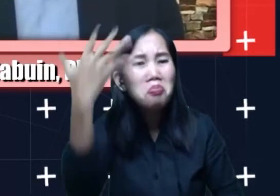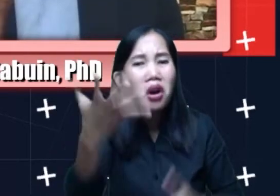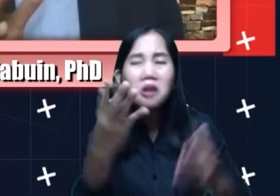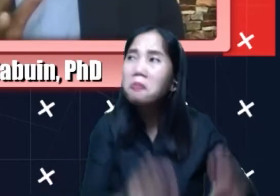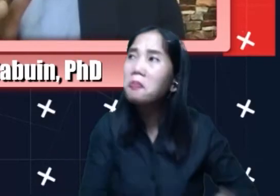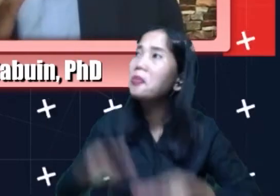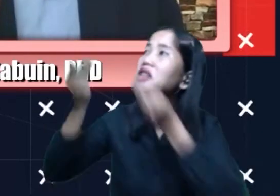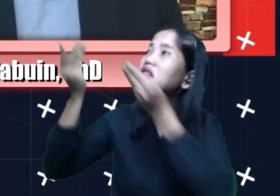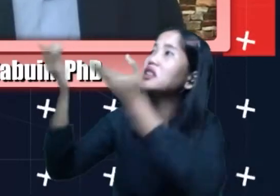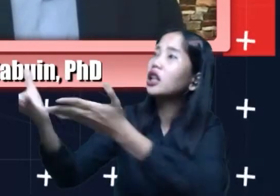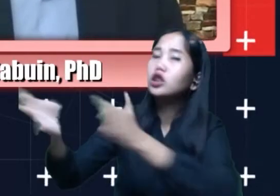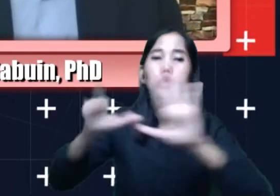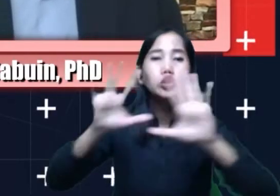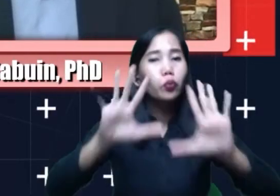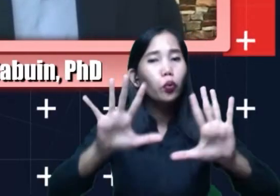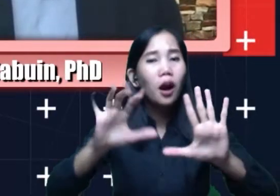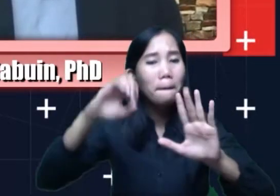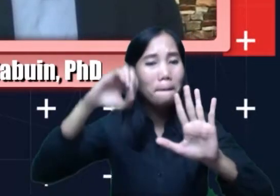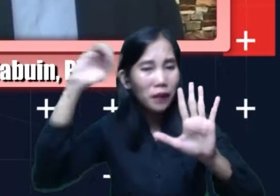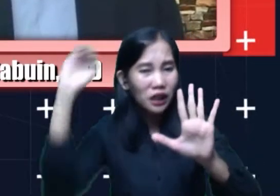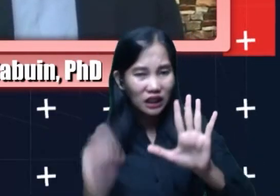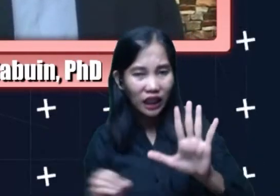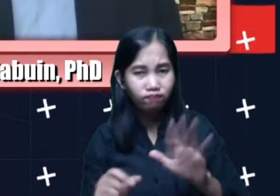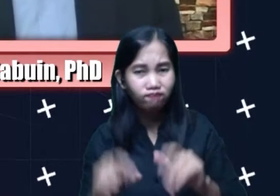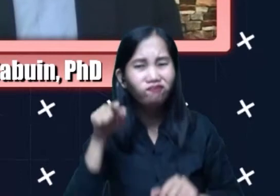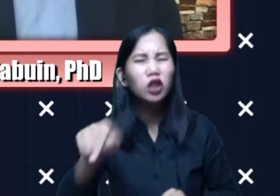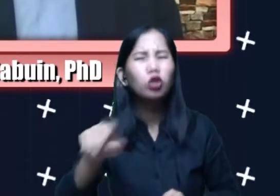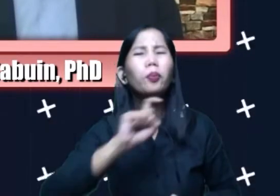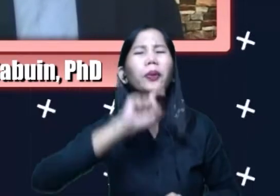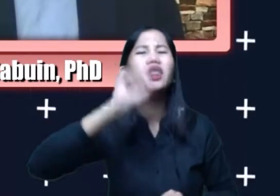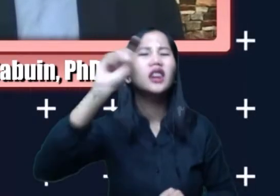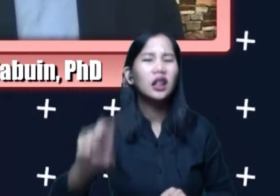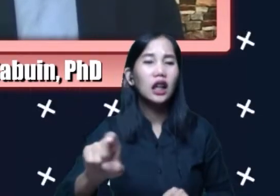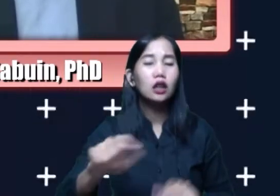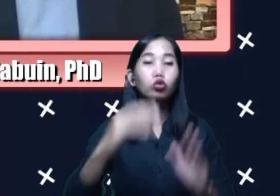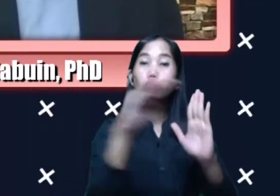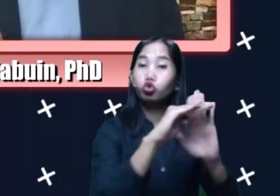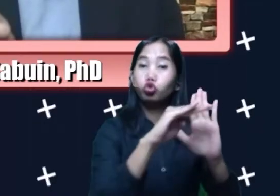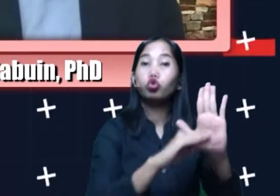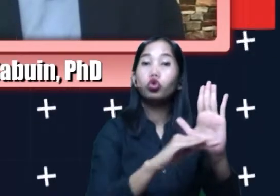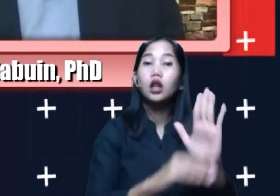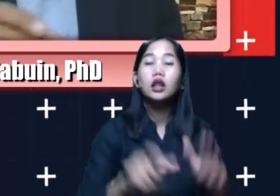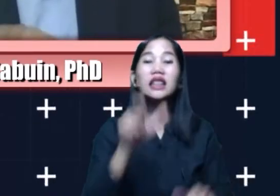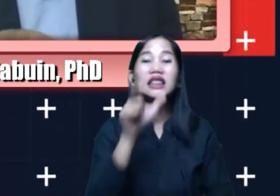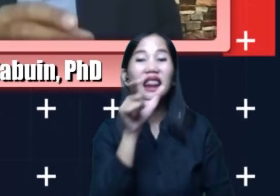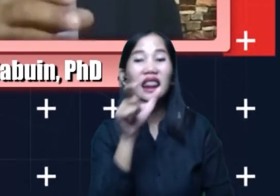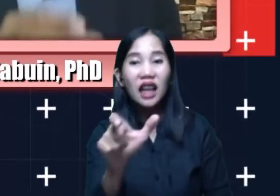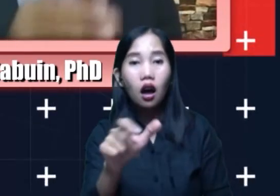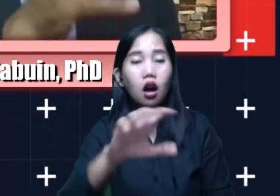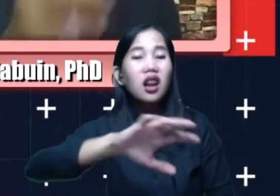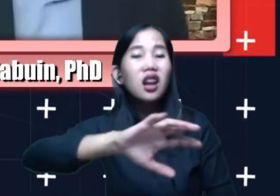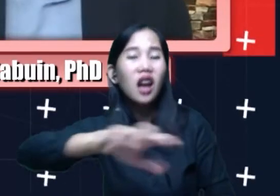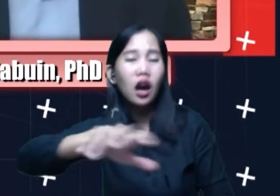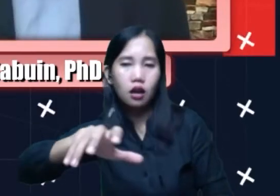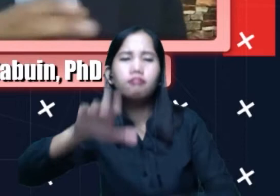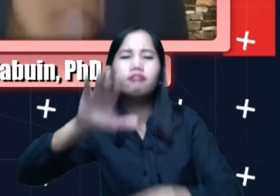gereja bagi saudara-saudara pemirsa yang bukan anggota dari gereja di mana Ibu